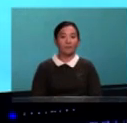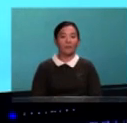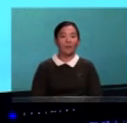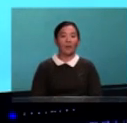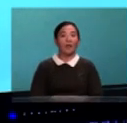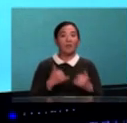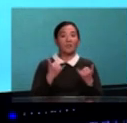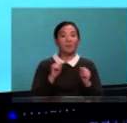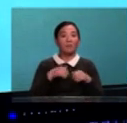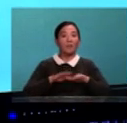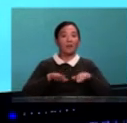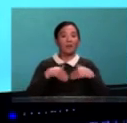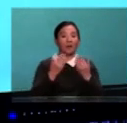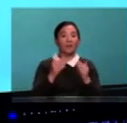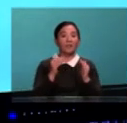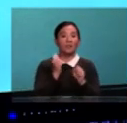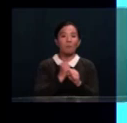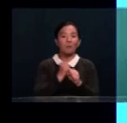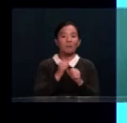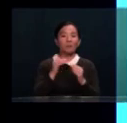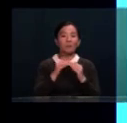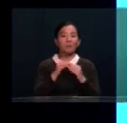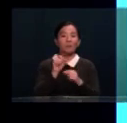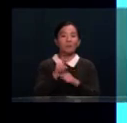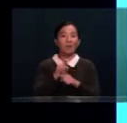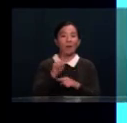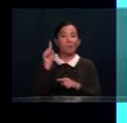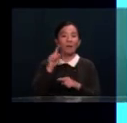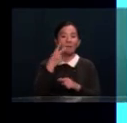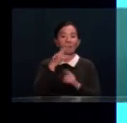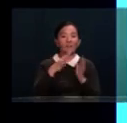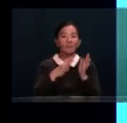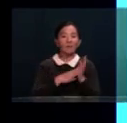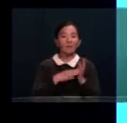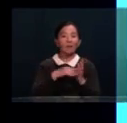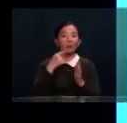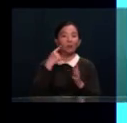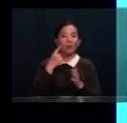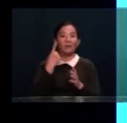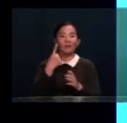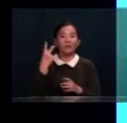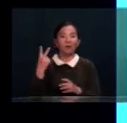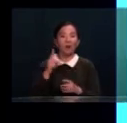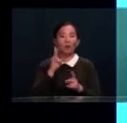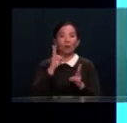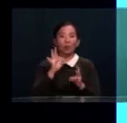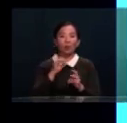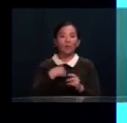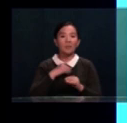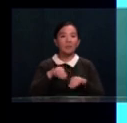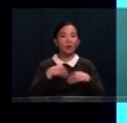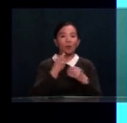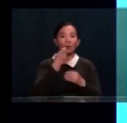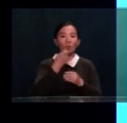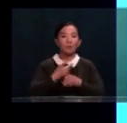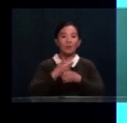А теперь я вам предлагаю сделать домашнее задание. Параграф 29, задание 1-2. Но я вам сделаю небольшую